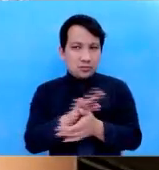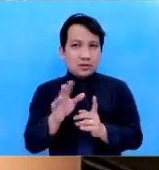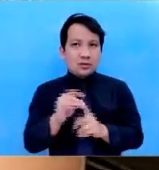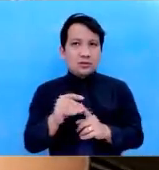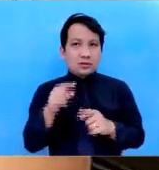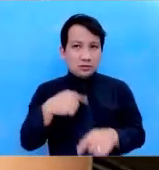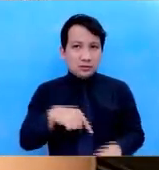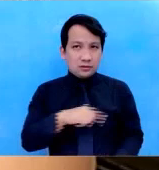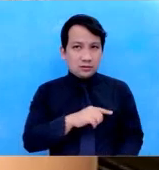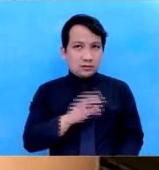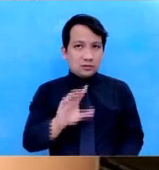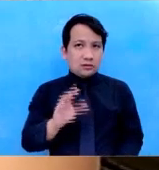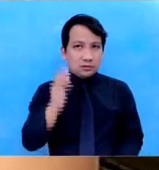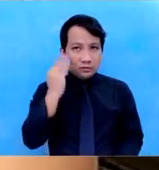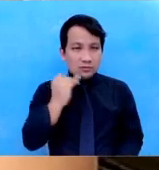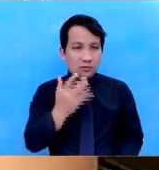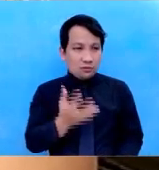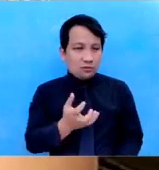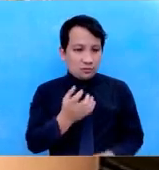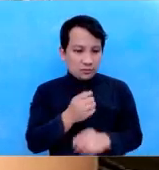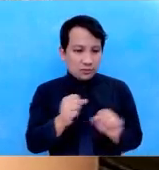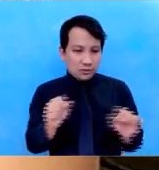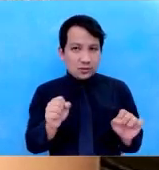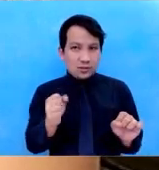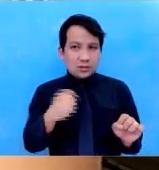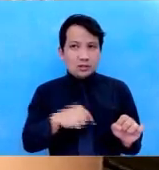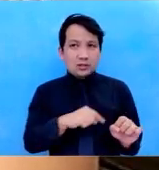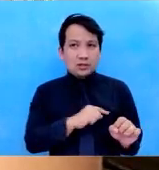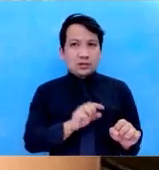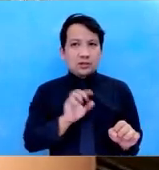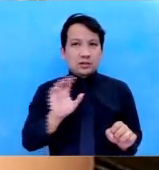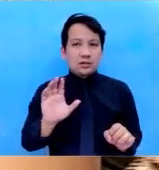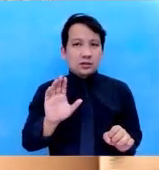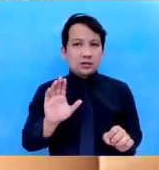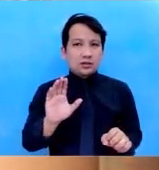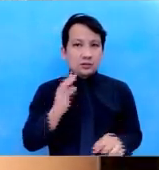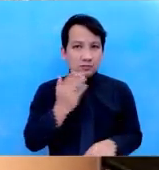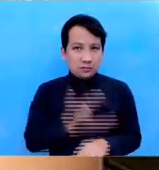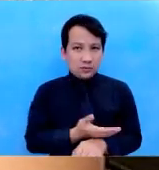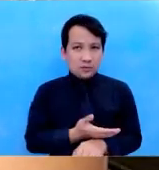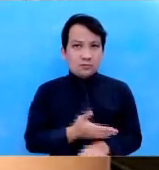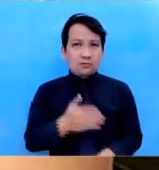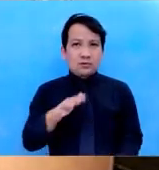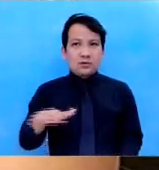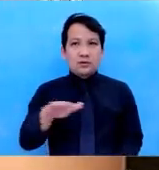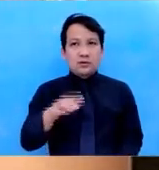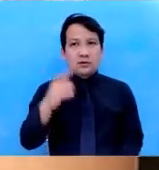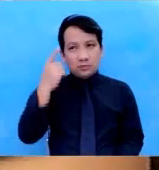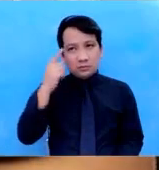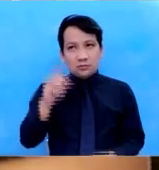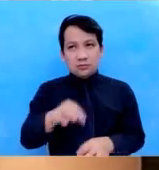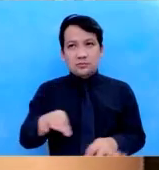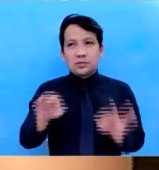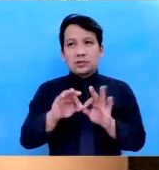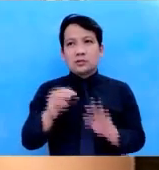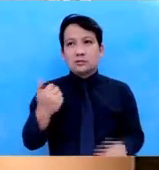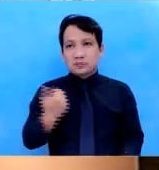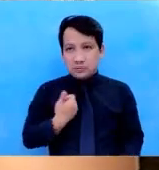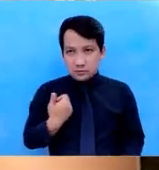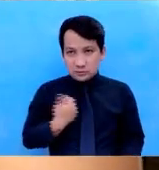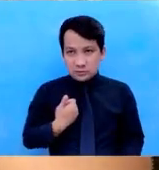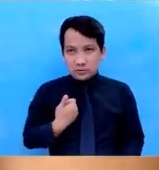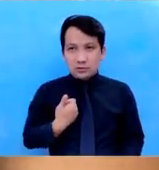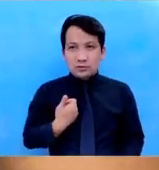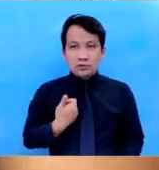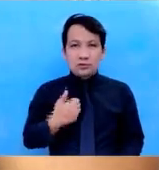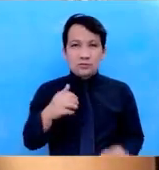kami. Gusto kong maging safe yung ano ko sa anak ko, lalo na yung sarili ko. Saka yung pamilya ng asawa